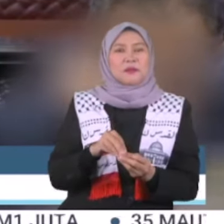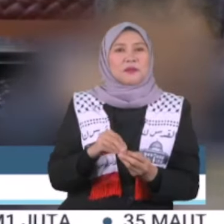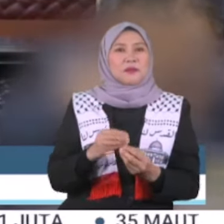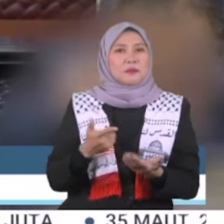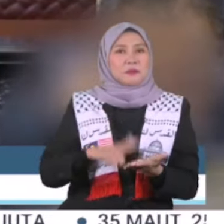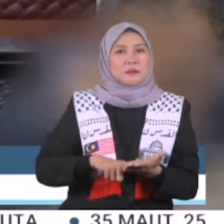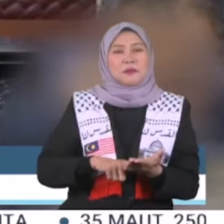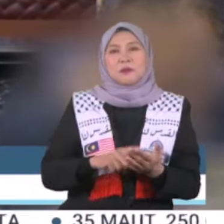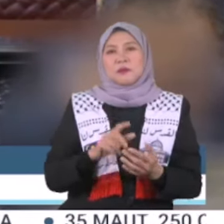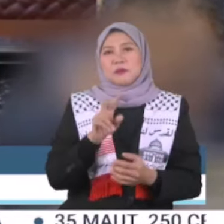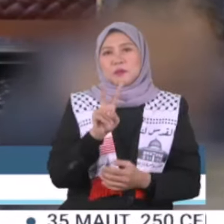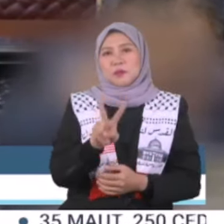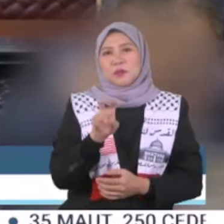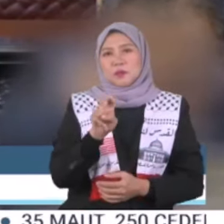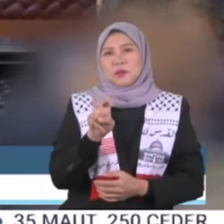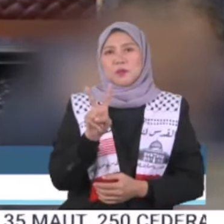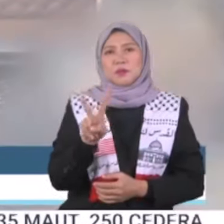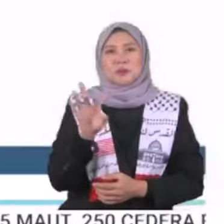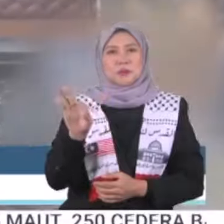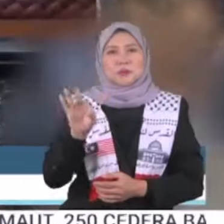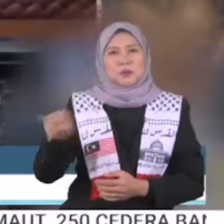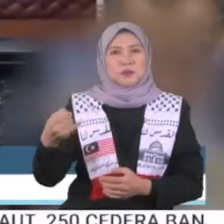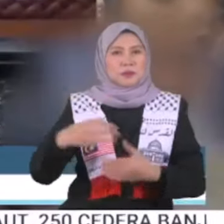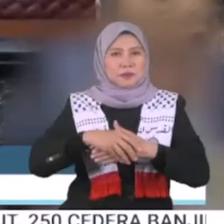sebanyak RM229 juta.